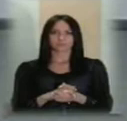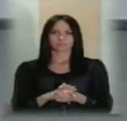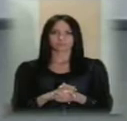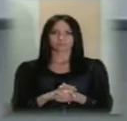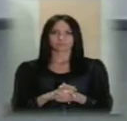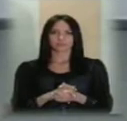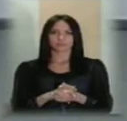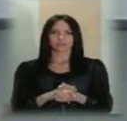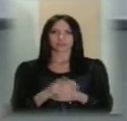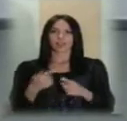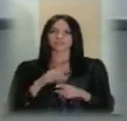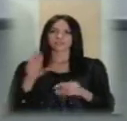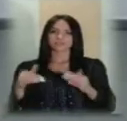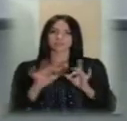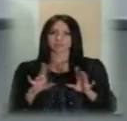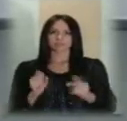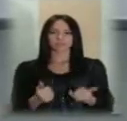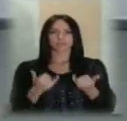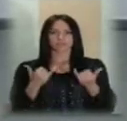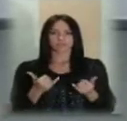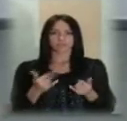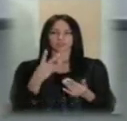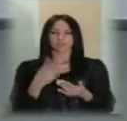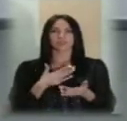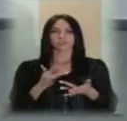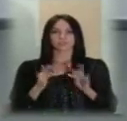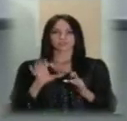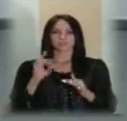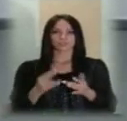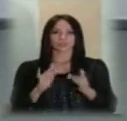Це вся інформація на цю годину. Підписуйтесь на наші сторінки у соціальних мережах,